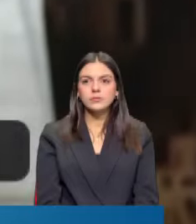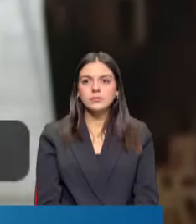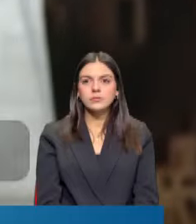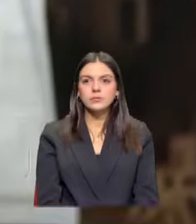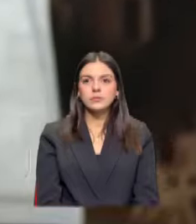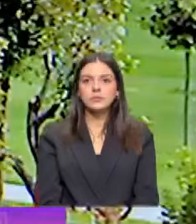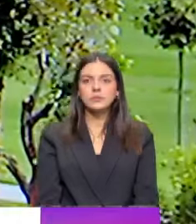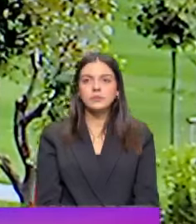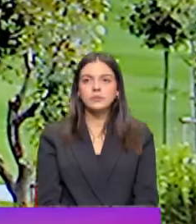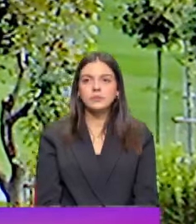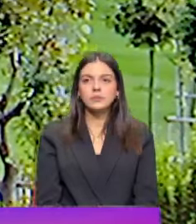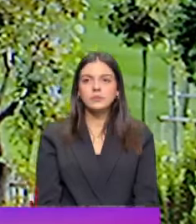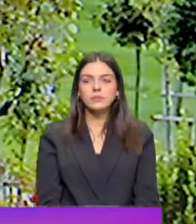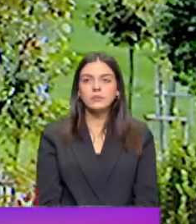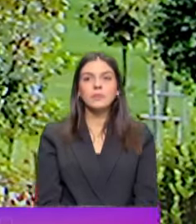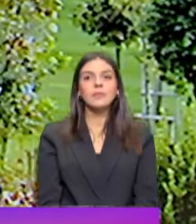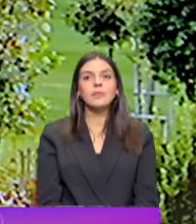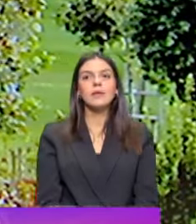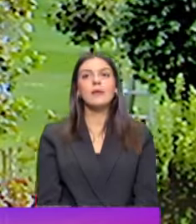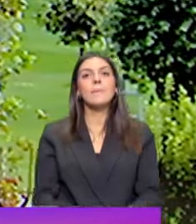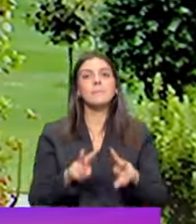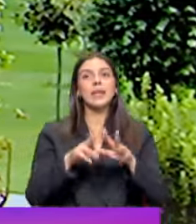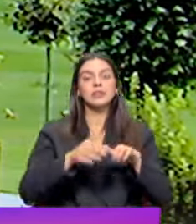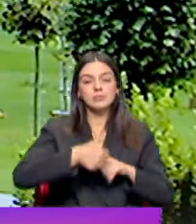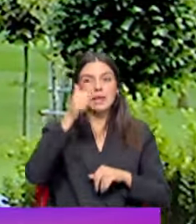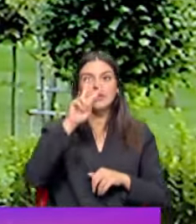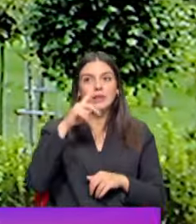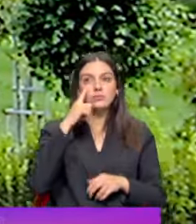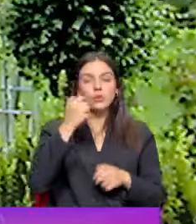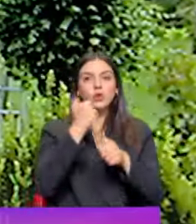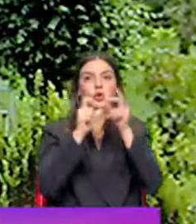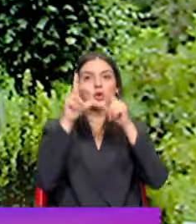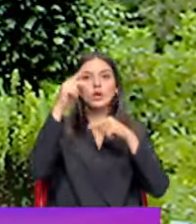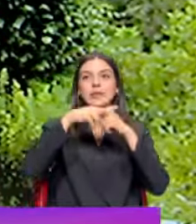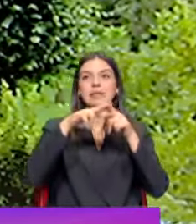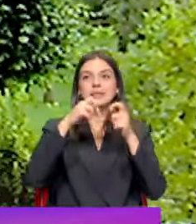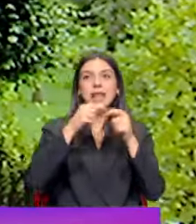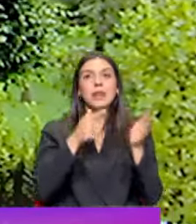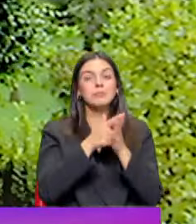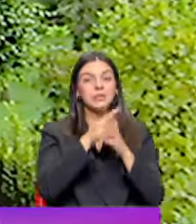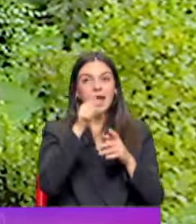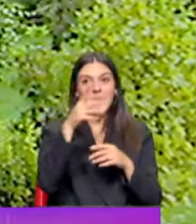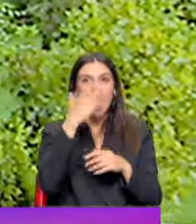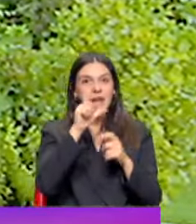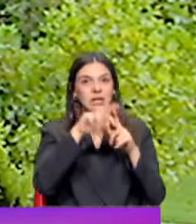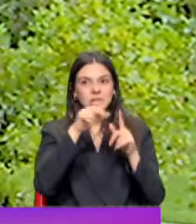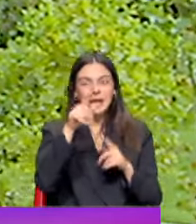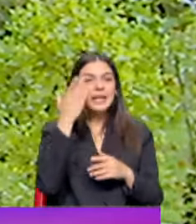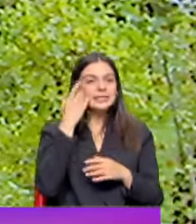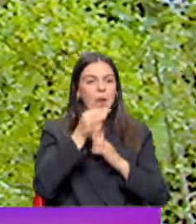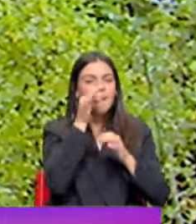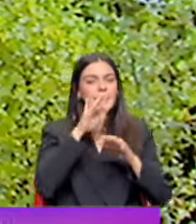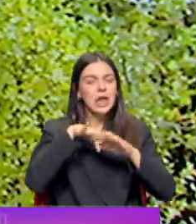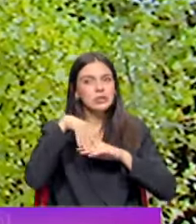ortaya. Meclis Başkan Vekilimiz Gülizar Biçer Karaca ekran başında sabahtan bu yana izlediğimiz haberler sonrası